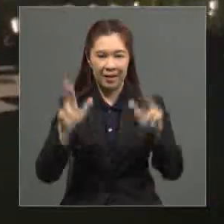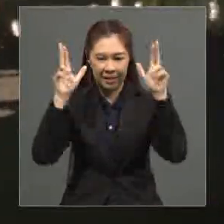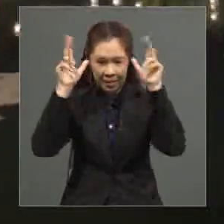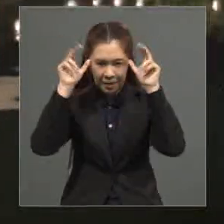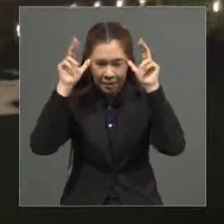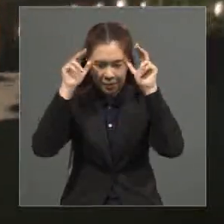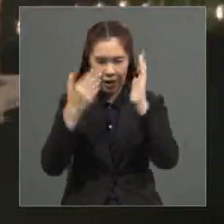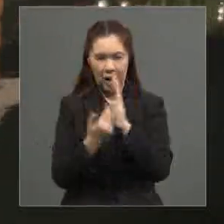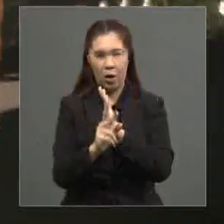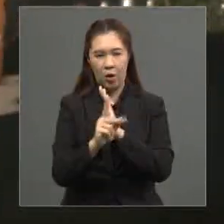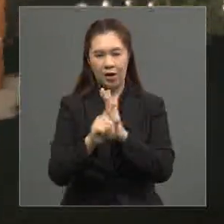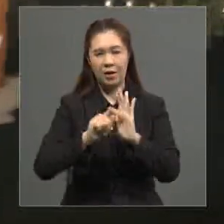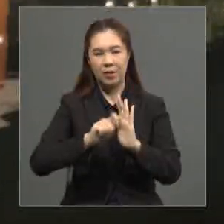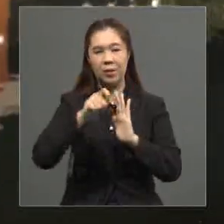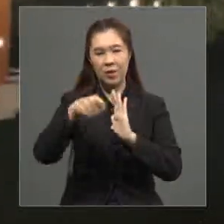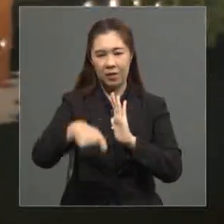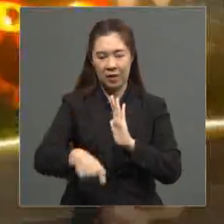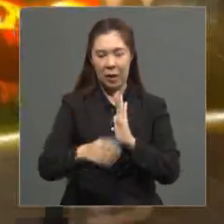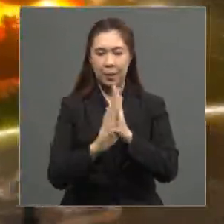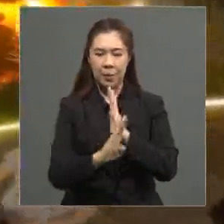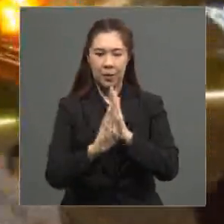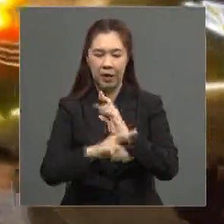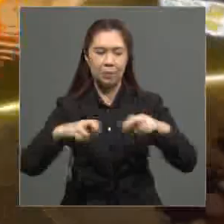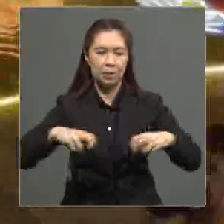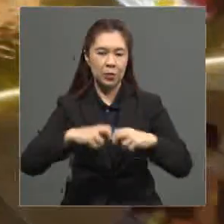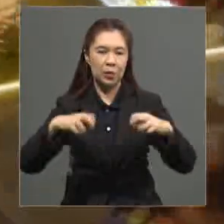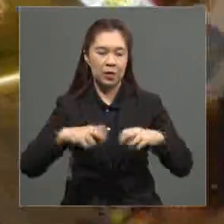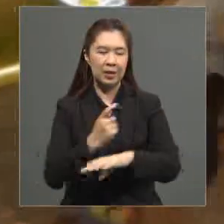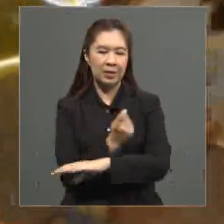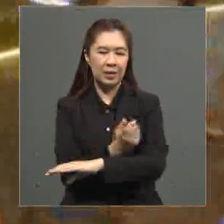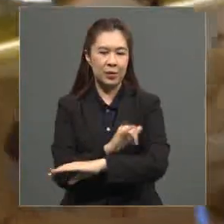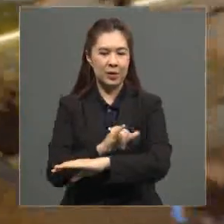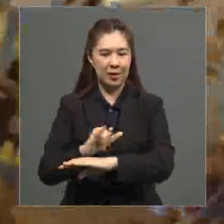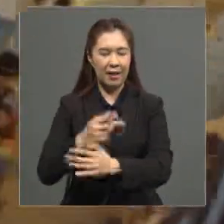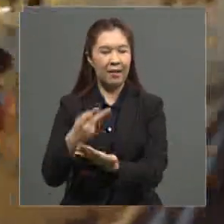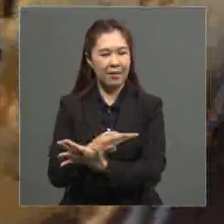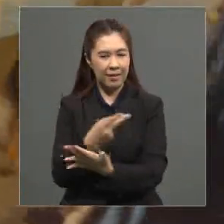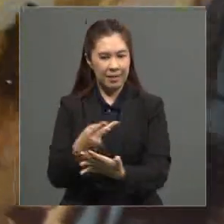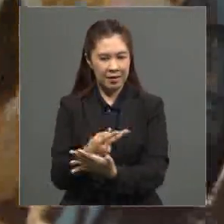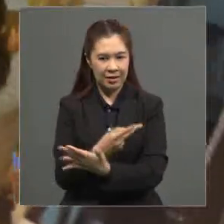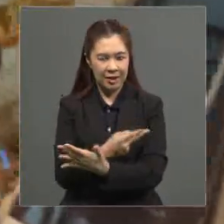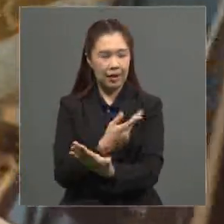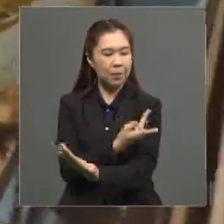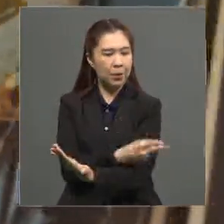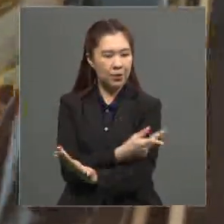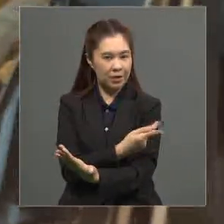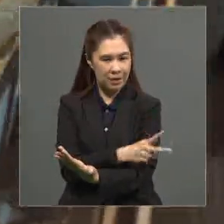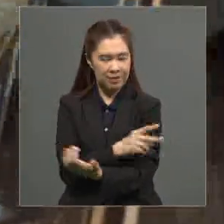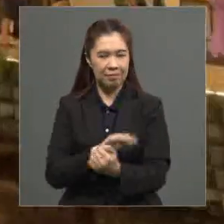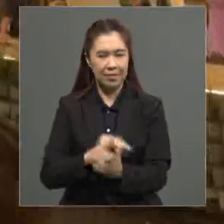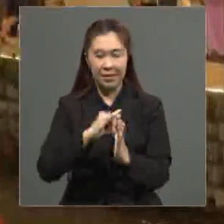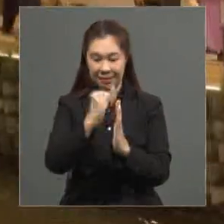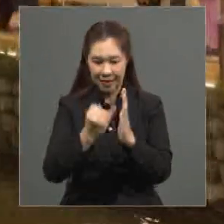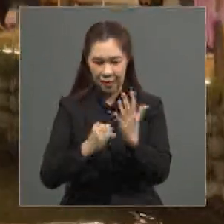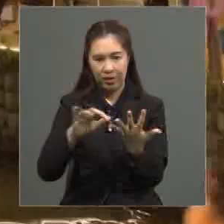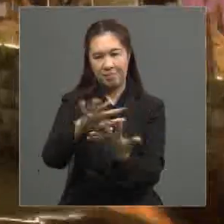ขอนแก่นนครราชสีมาบุรีรัมย์สุรินทร์พระนครศรีอยุธยากาญจนบุรีและภูเก็ตรวมทั้งทุกจังหวัด